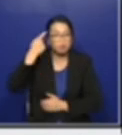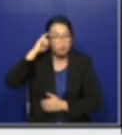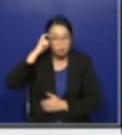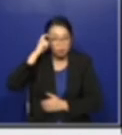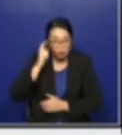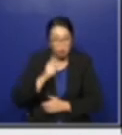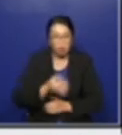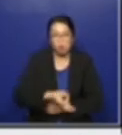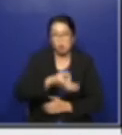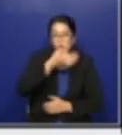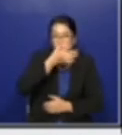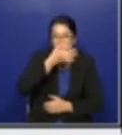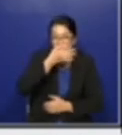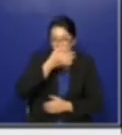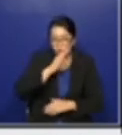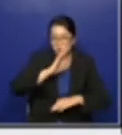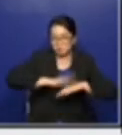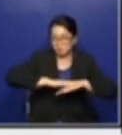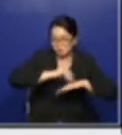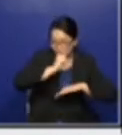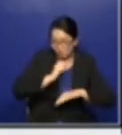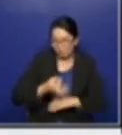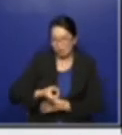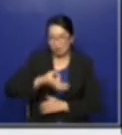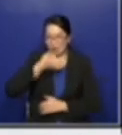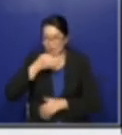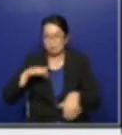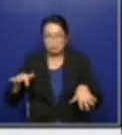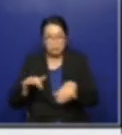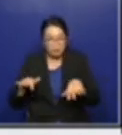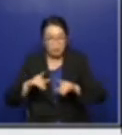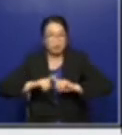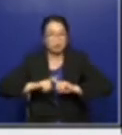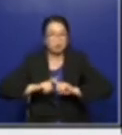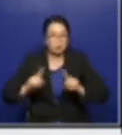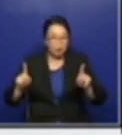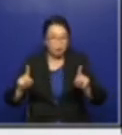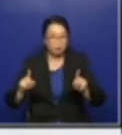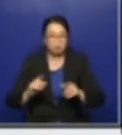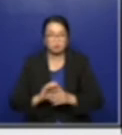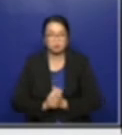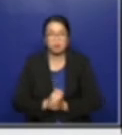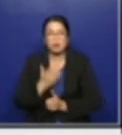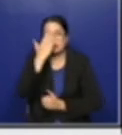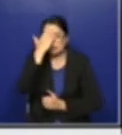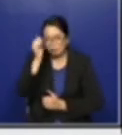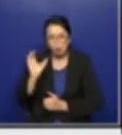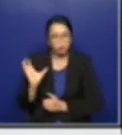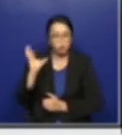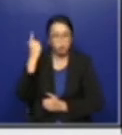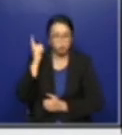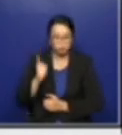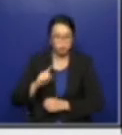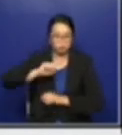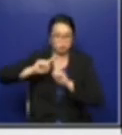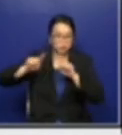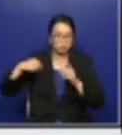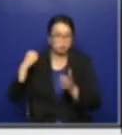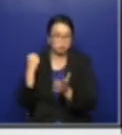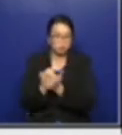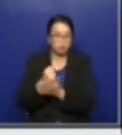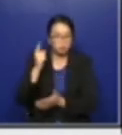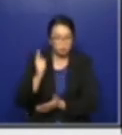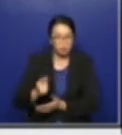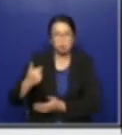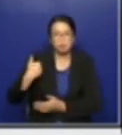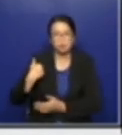างวิชาชีพชั้นสูงกับอาชีพธรรมดามีความต่างกันยังไงทำไมทั่วโลกเขาองค์กรครูทั่ว